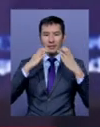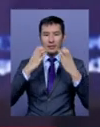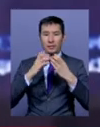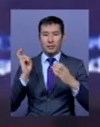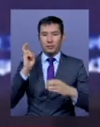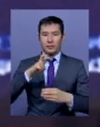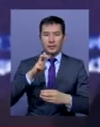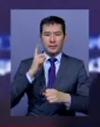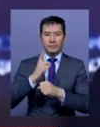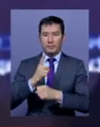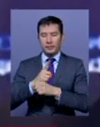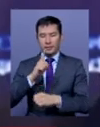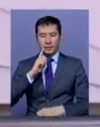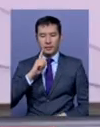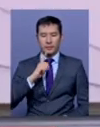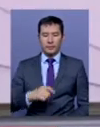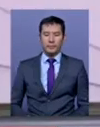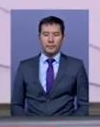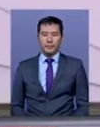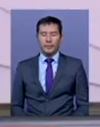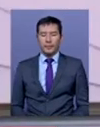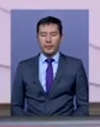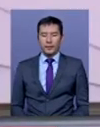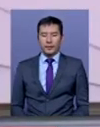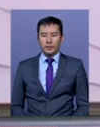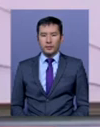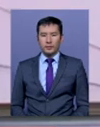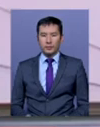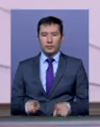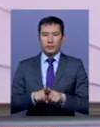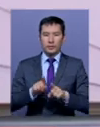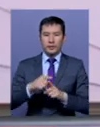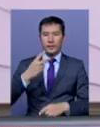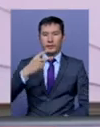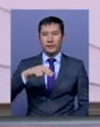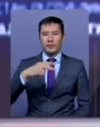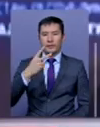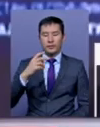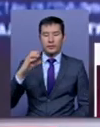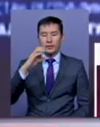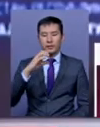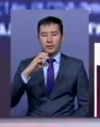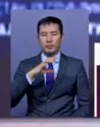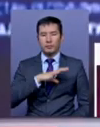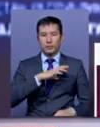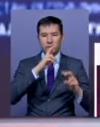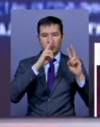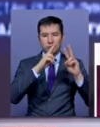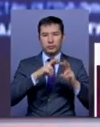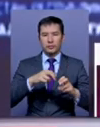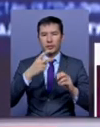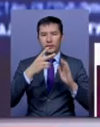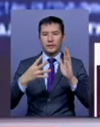дезинфекция и разъяснительная работа с сотрудниками. Однако 22 сентября при обследовании